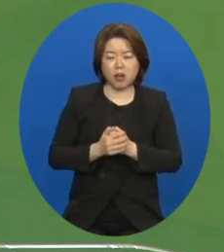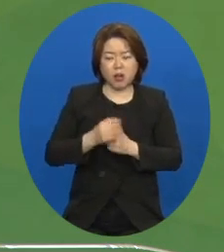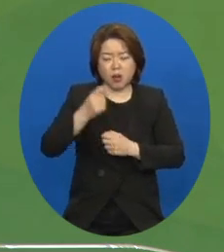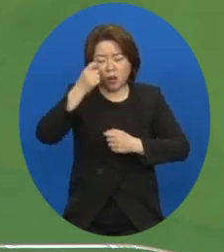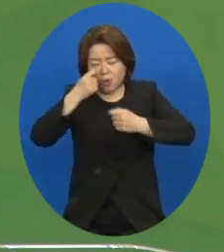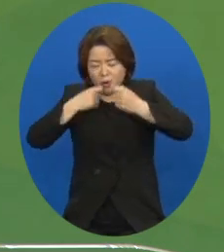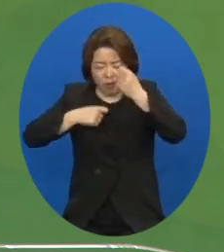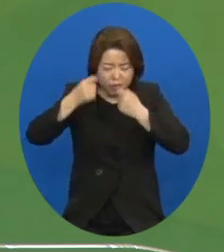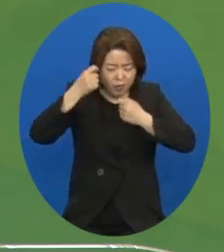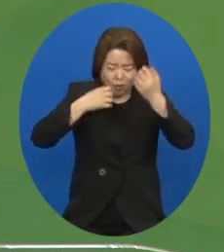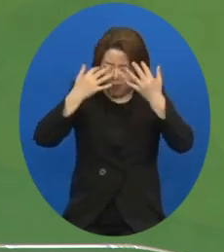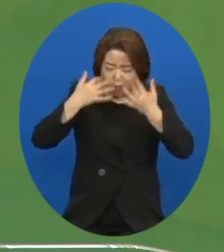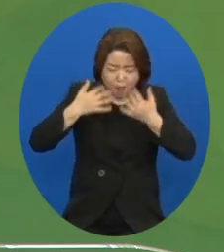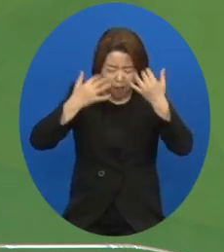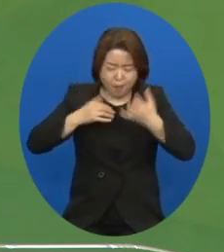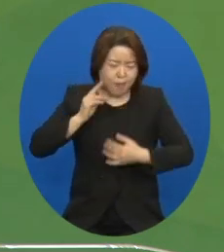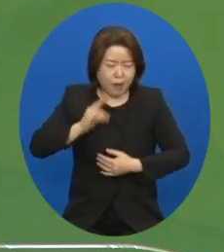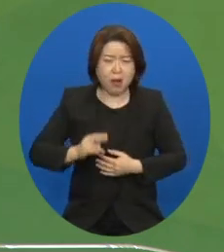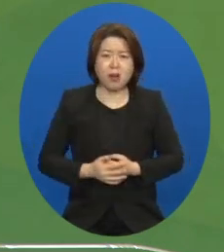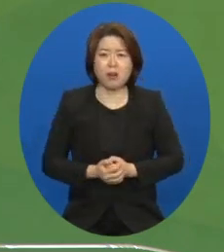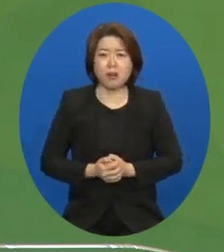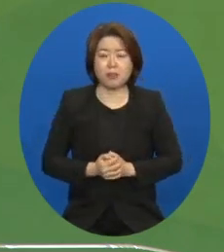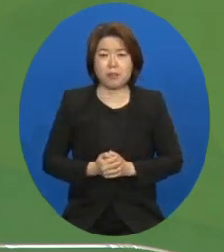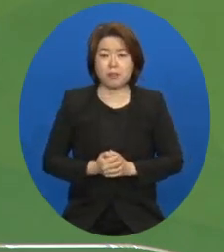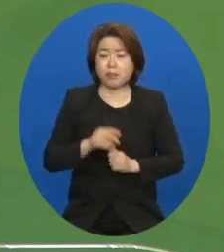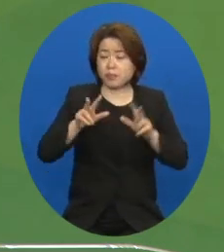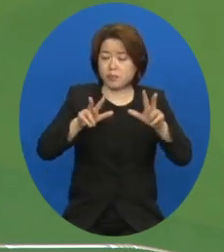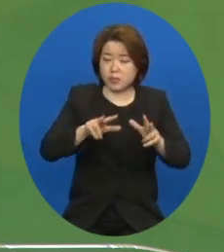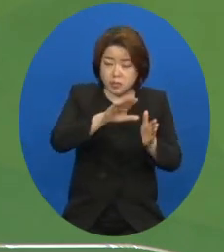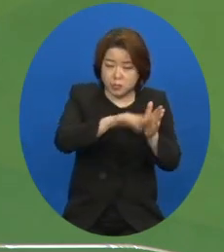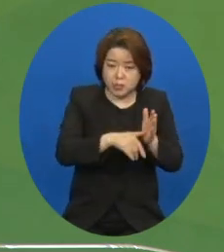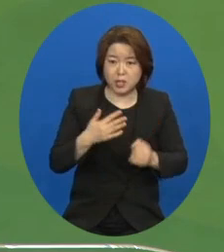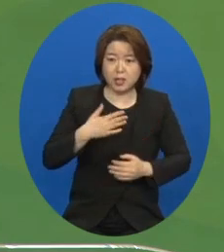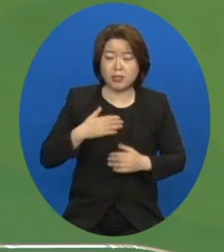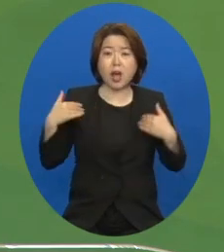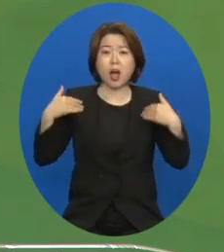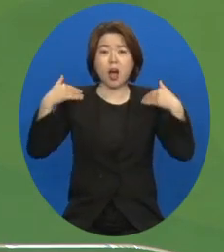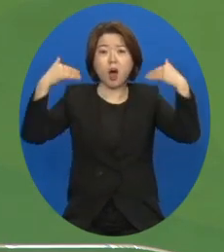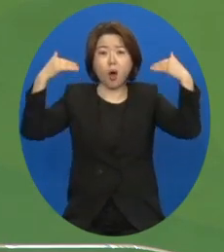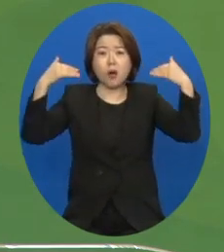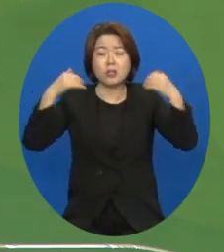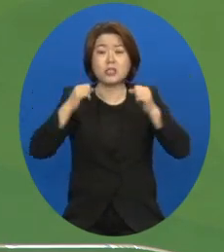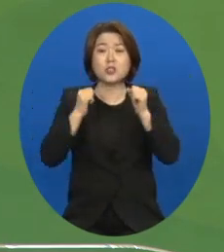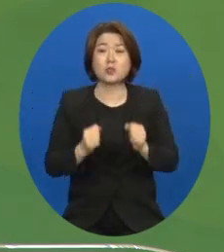없이 눈물이 나더라고. 지금 이 시대에 어른이라고 하는 존재가